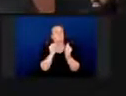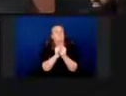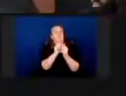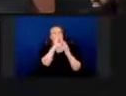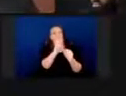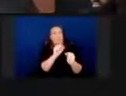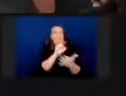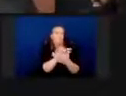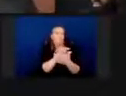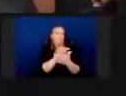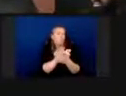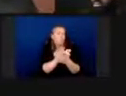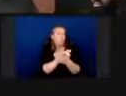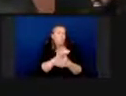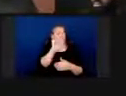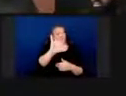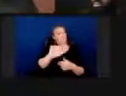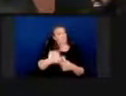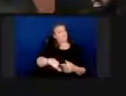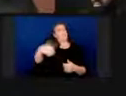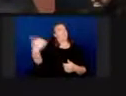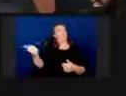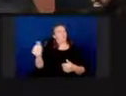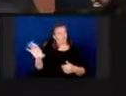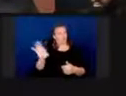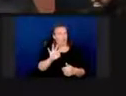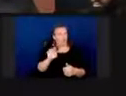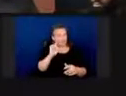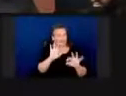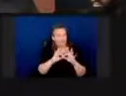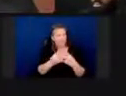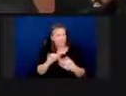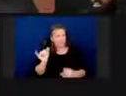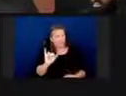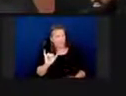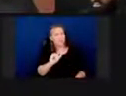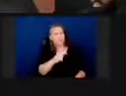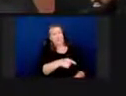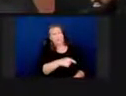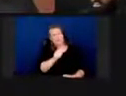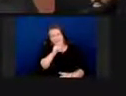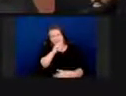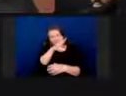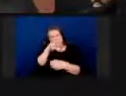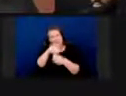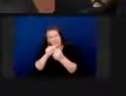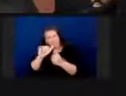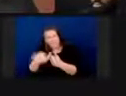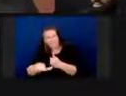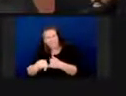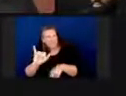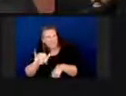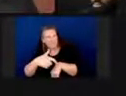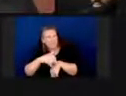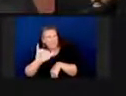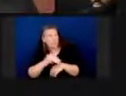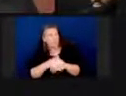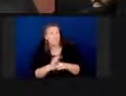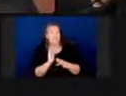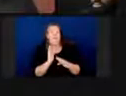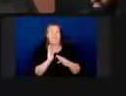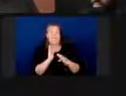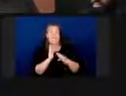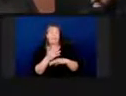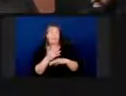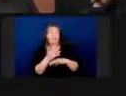ama kuwa taarifu kuhusiana na program hii. Wakati huo baada